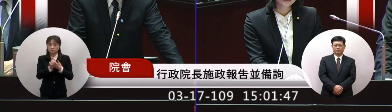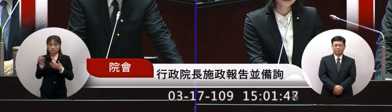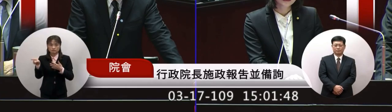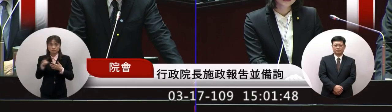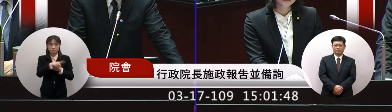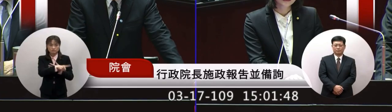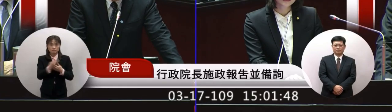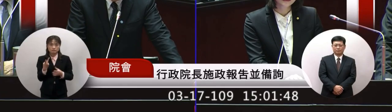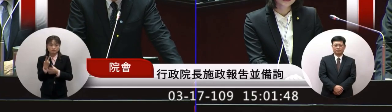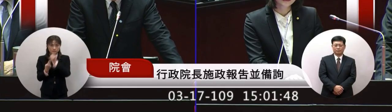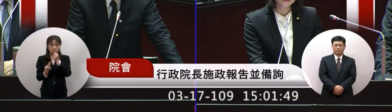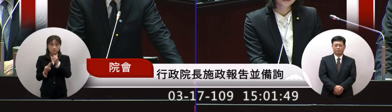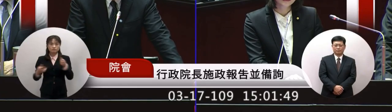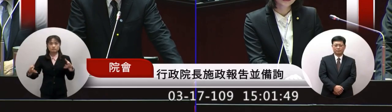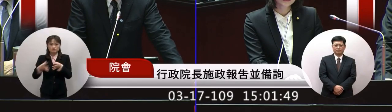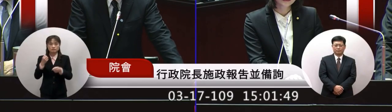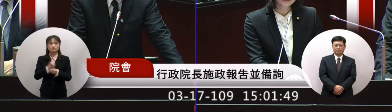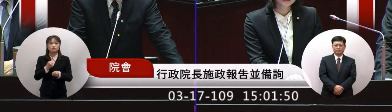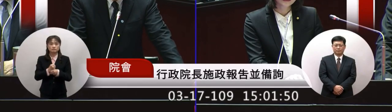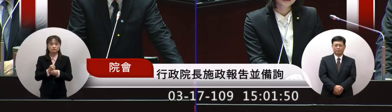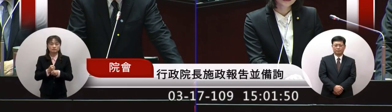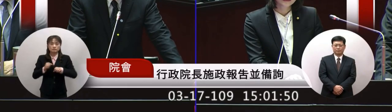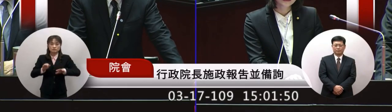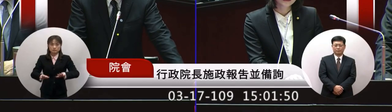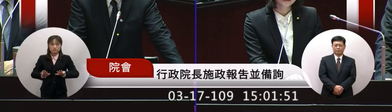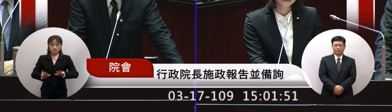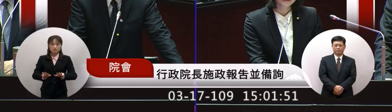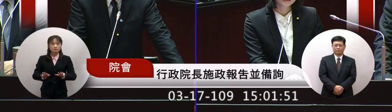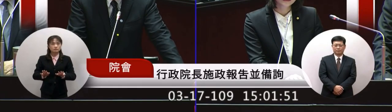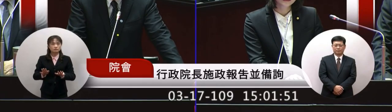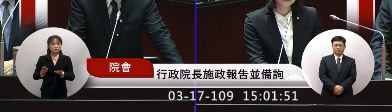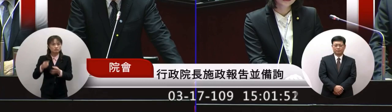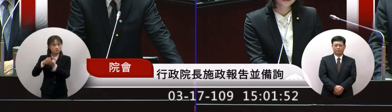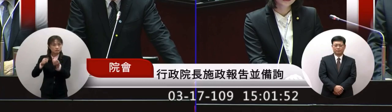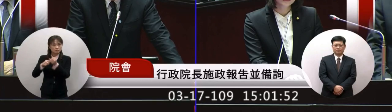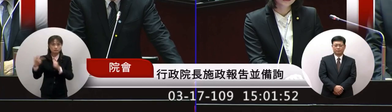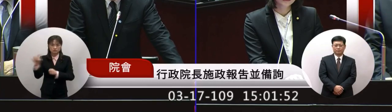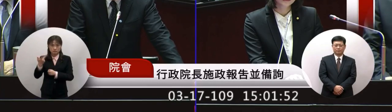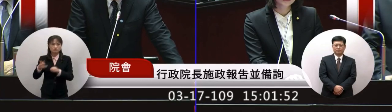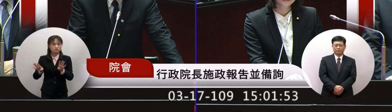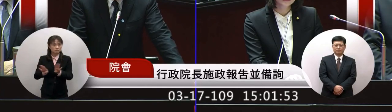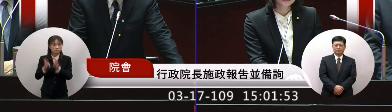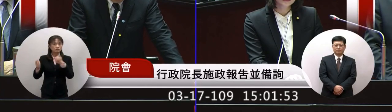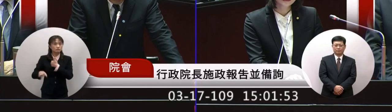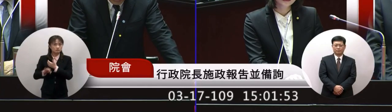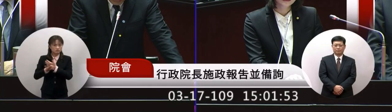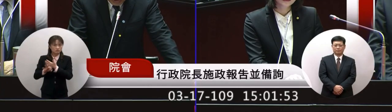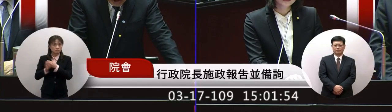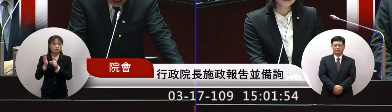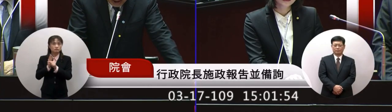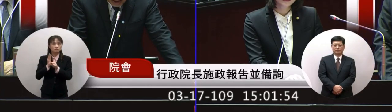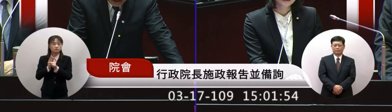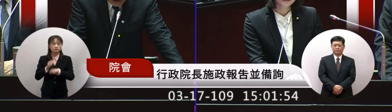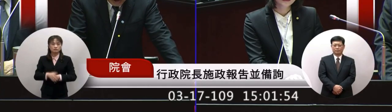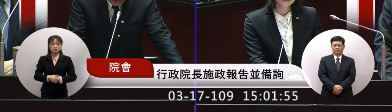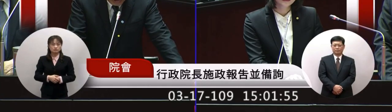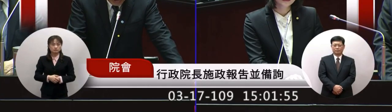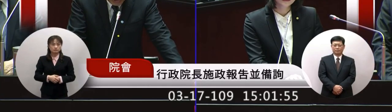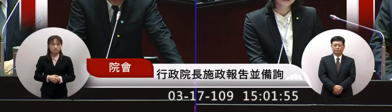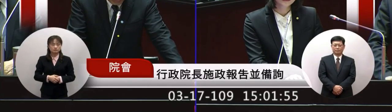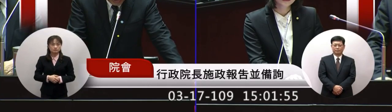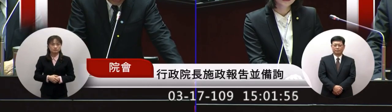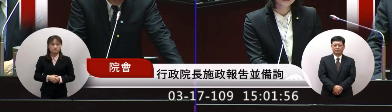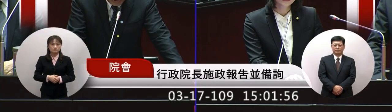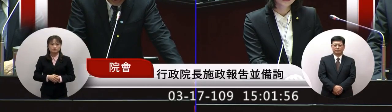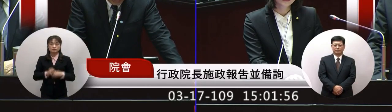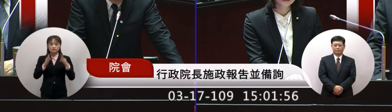也已经有7个监理沙盒的案子正在进行实验当中。那相关的这些金融